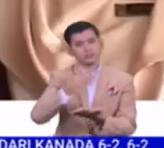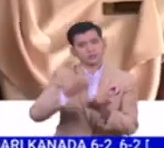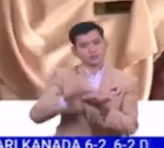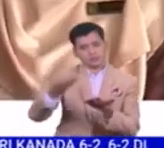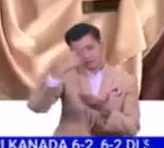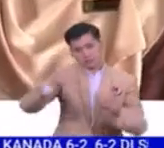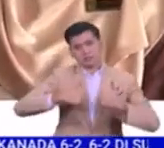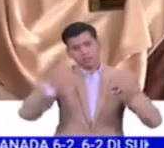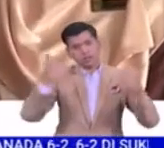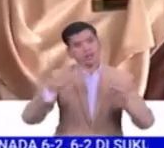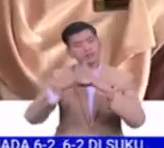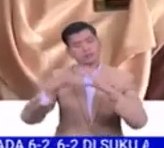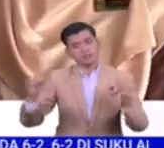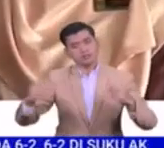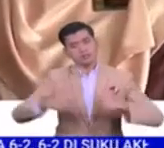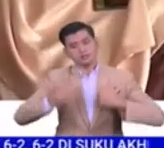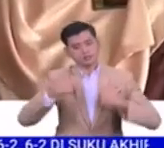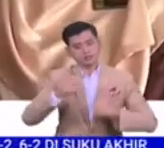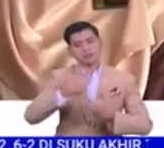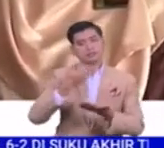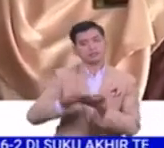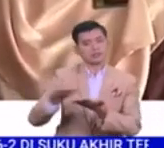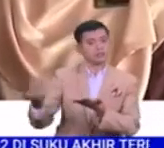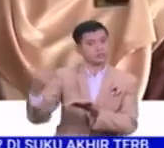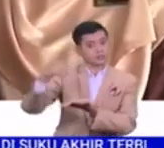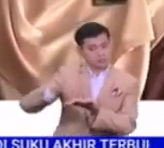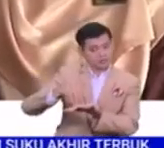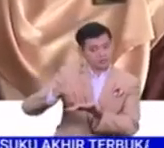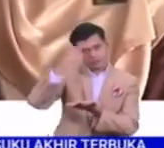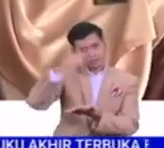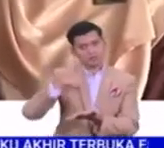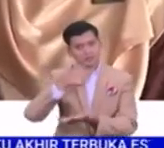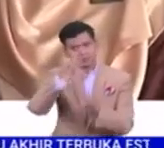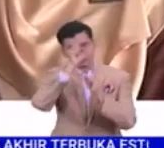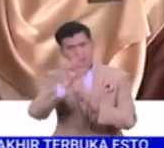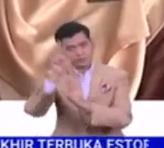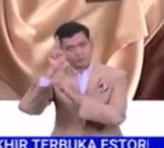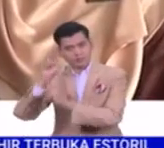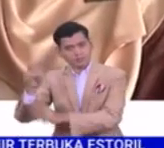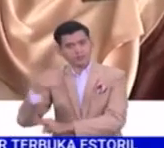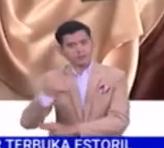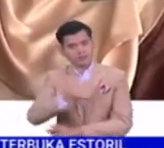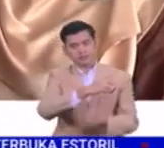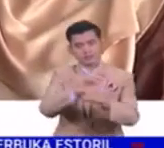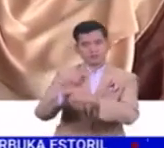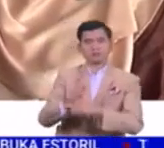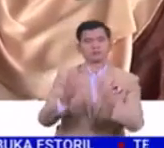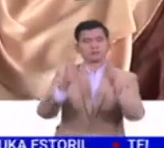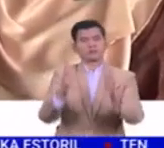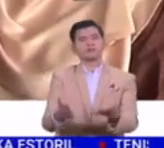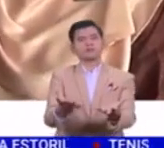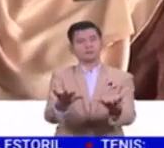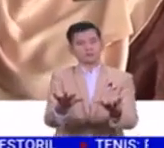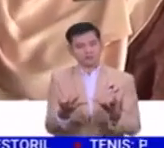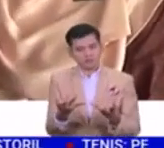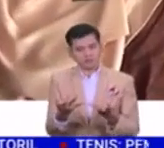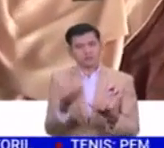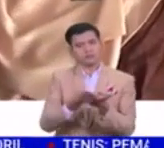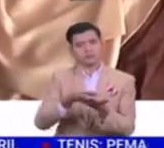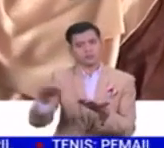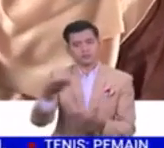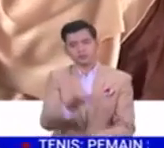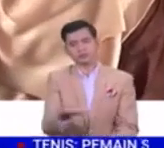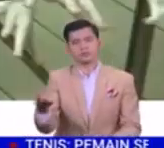Lepas daripada hari raya, kita beli semula. Untuk kita menghormati dan kita jaga orang lain yang memerlukan